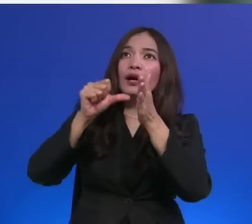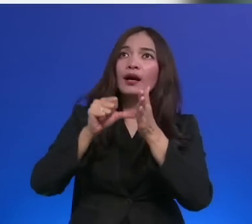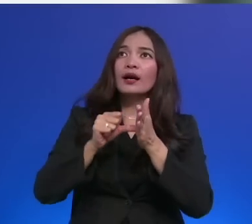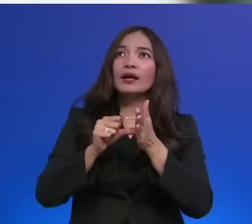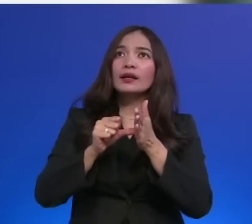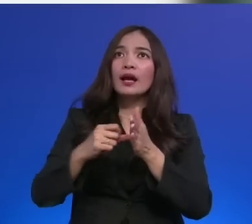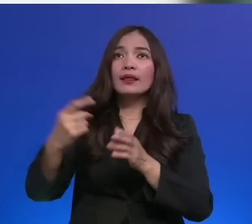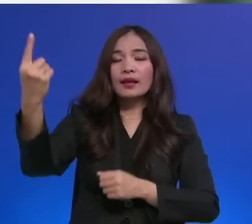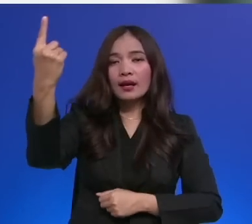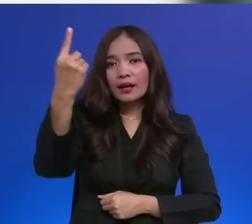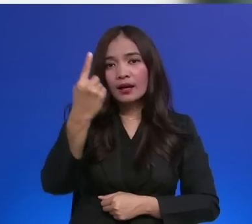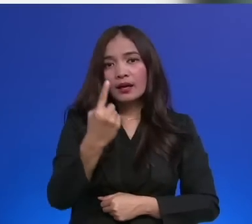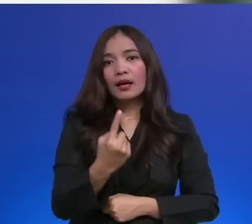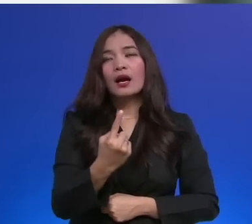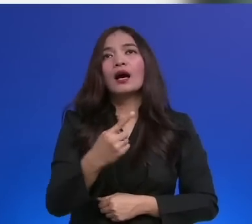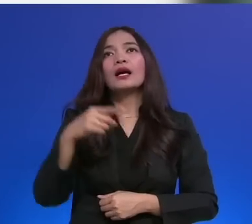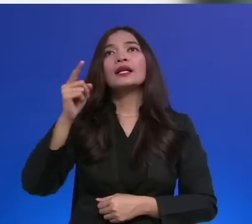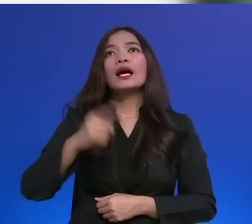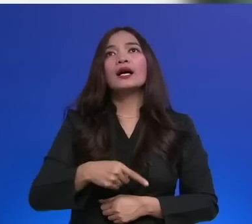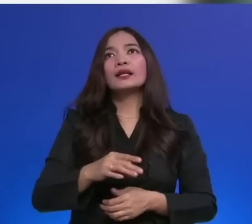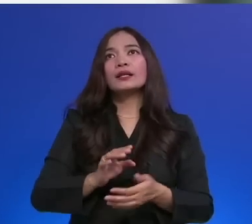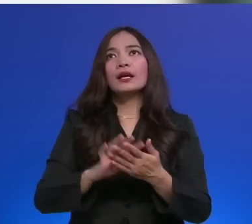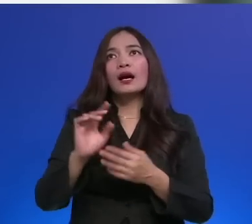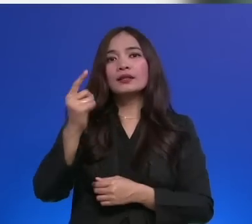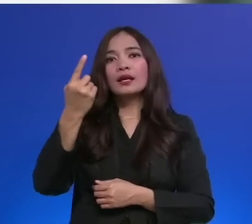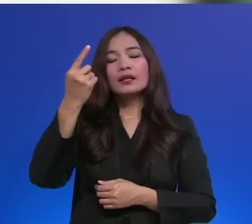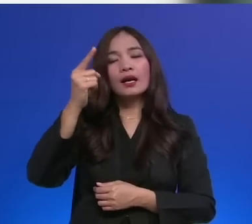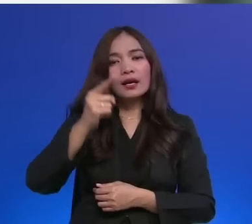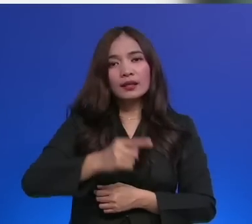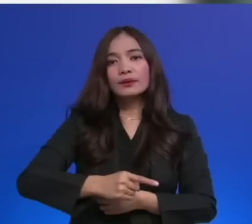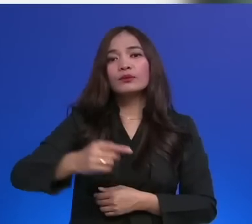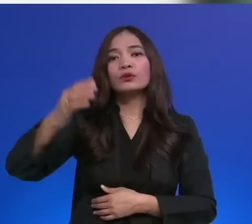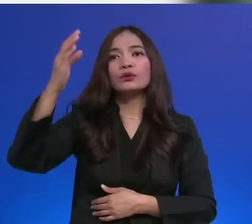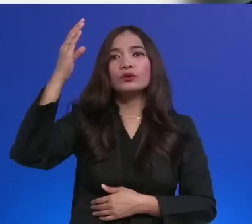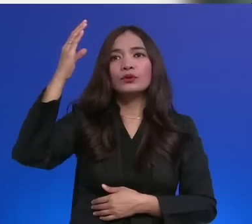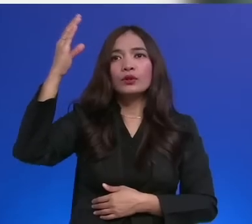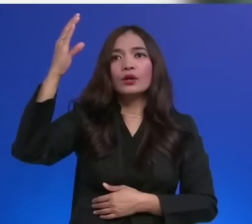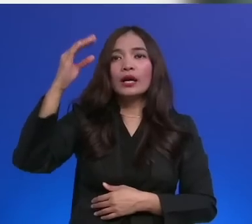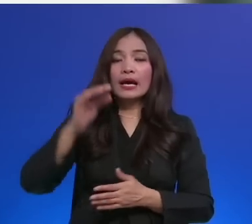pertolongan datang dari hanya darimu.